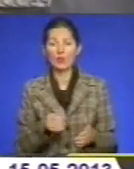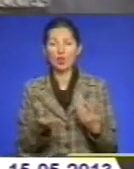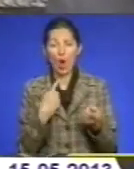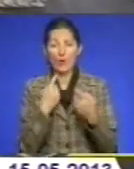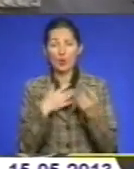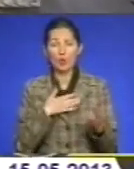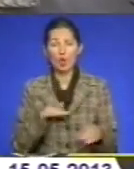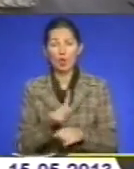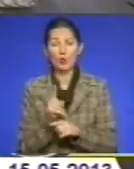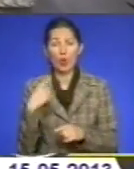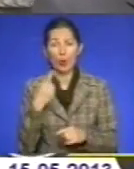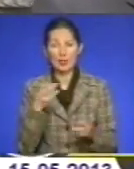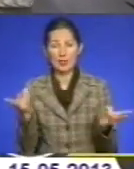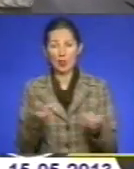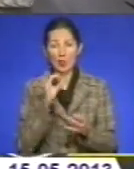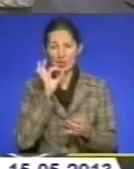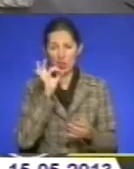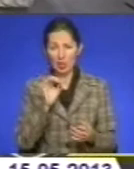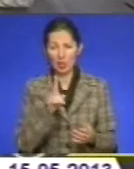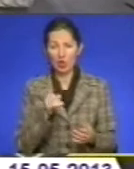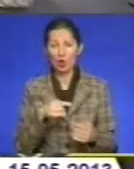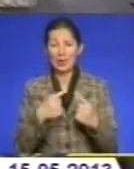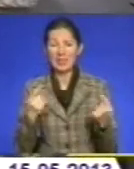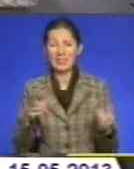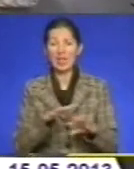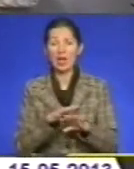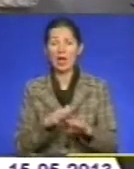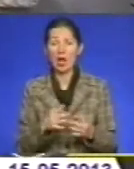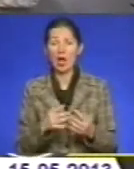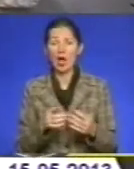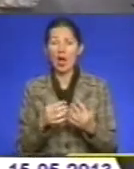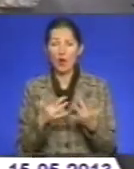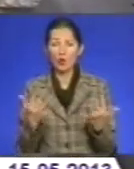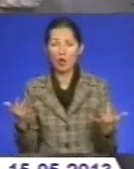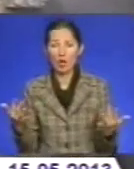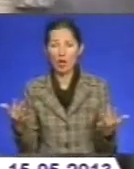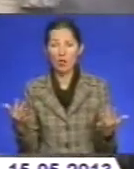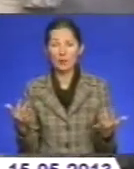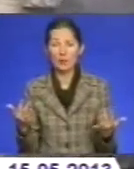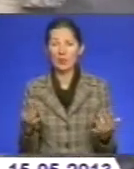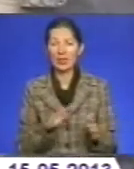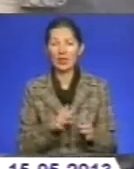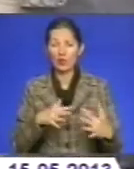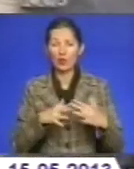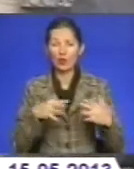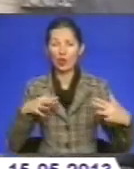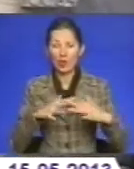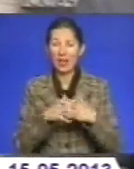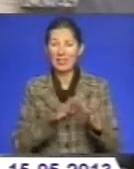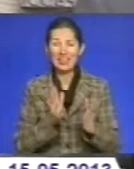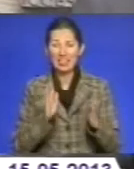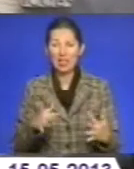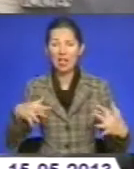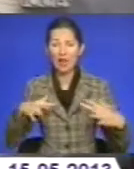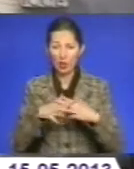область, то треба сказати, що на різних фронтах, і не тільки на фронтах, концлагерях і так